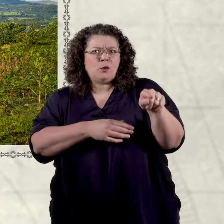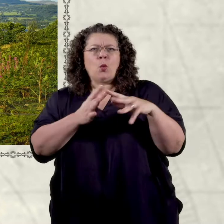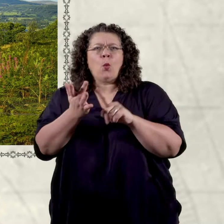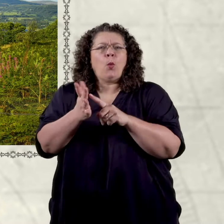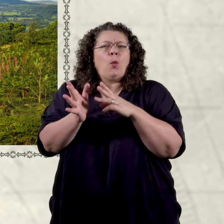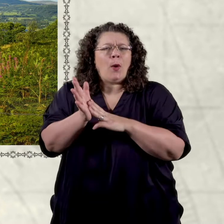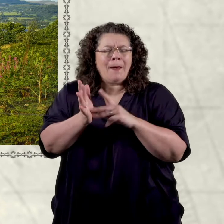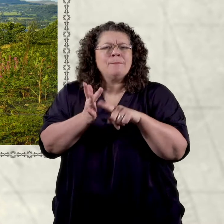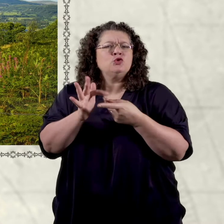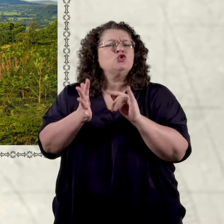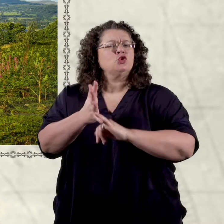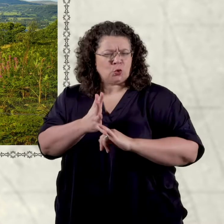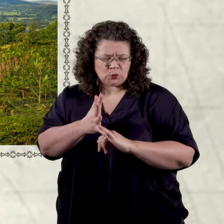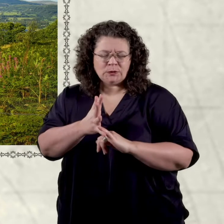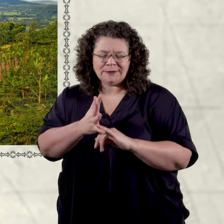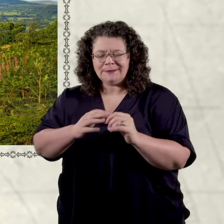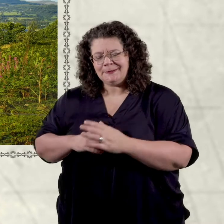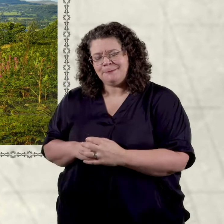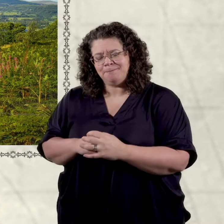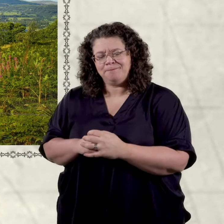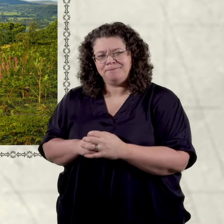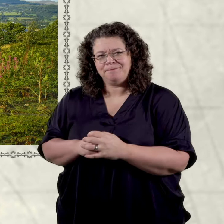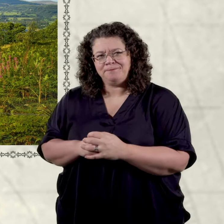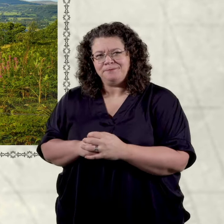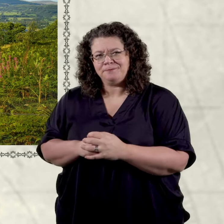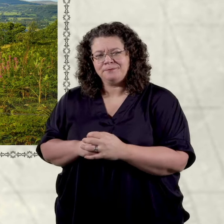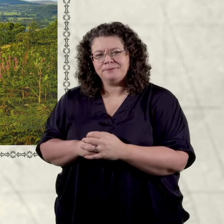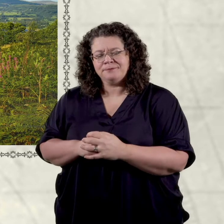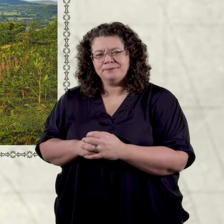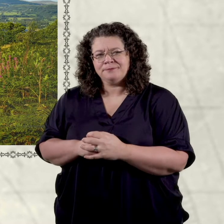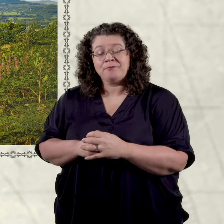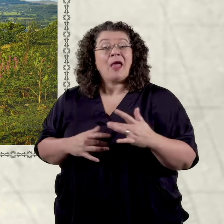ôl. A mae hi'n stori am ddyn o'r enw William Jones.